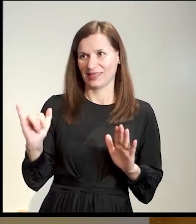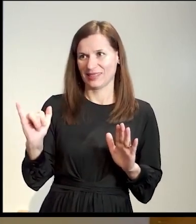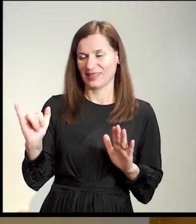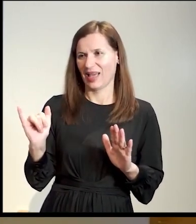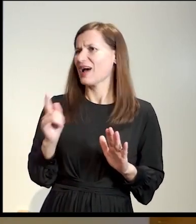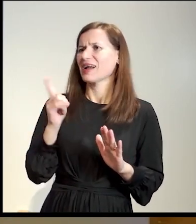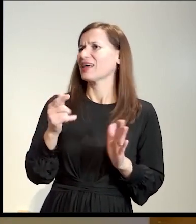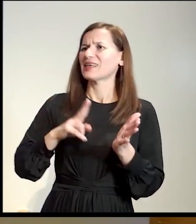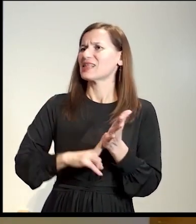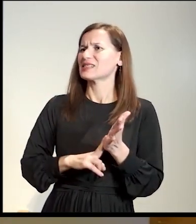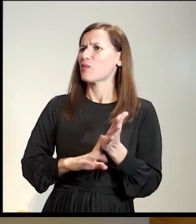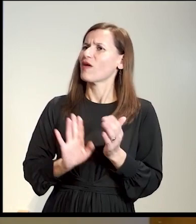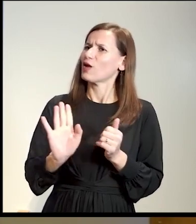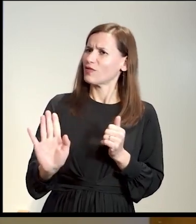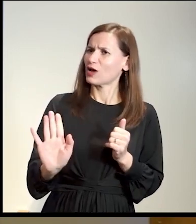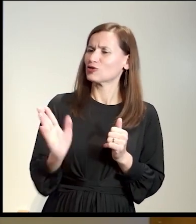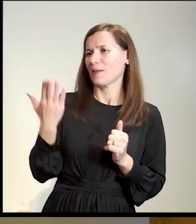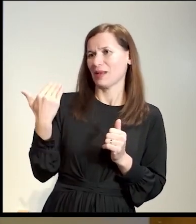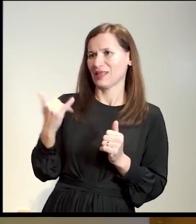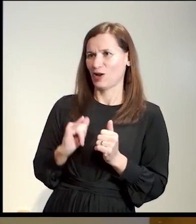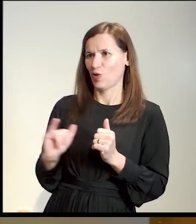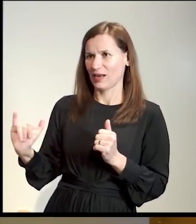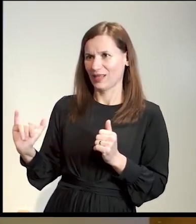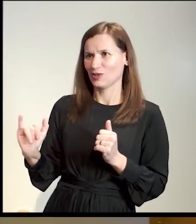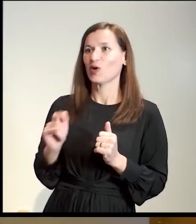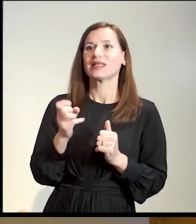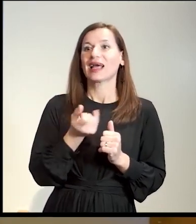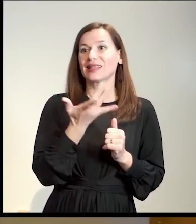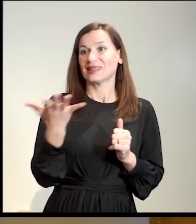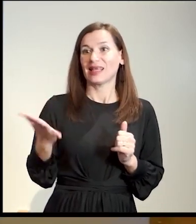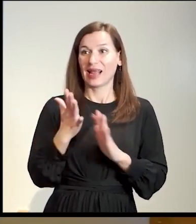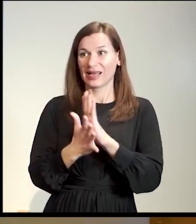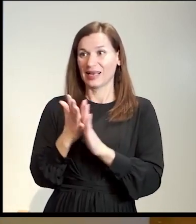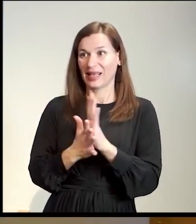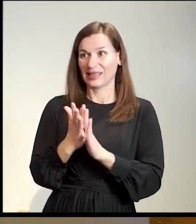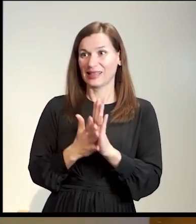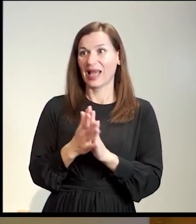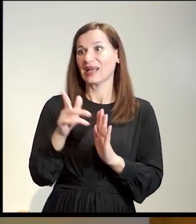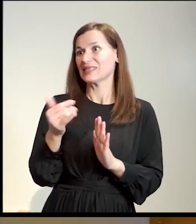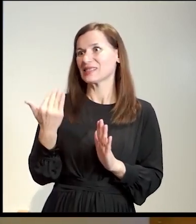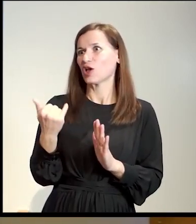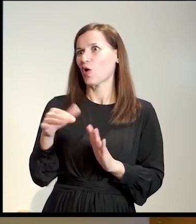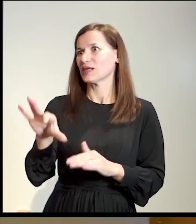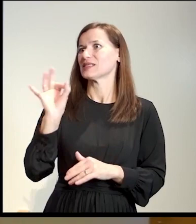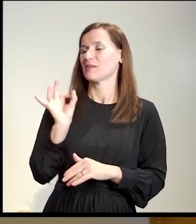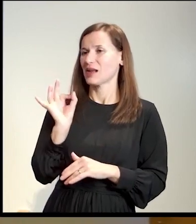Kaj je zaznamovalo vaše preteklo leto in katera kretnja, ki ste jo izbrali, je